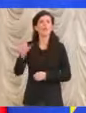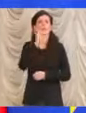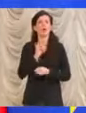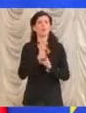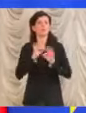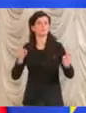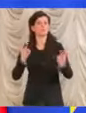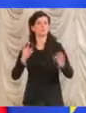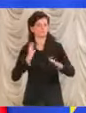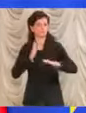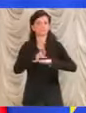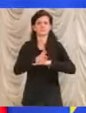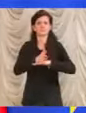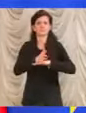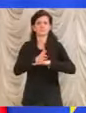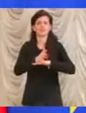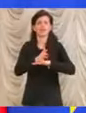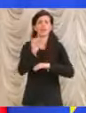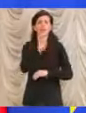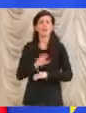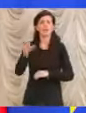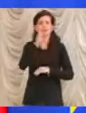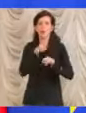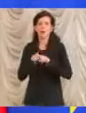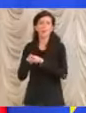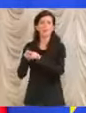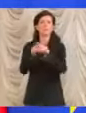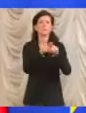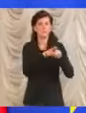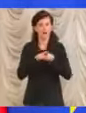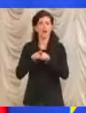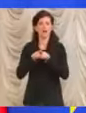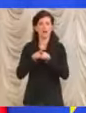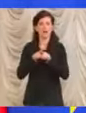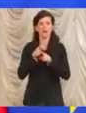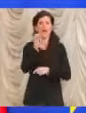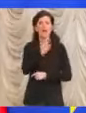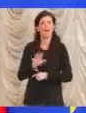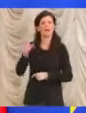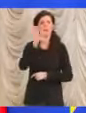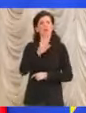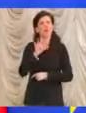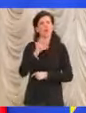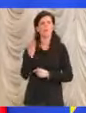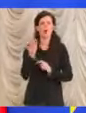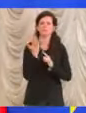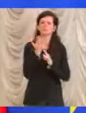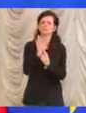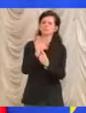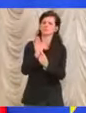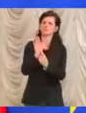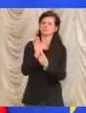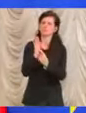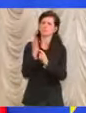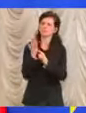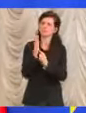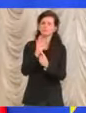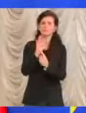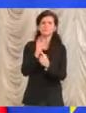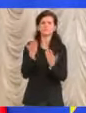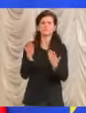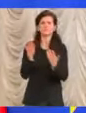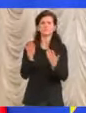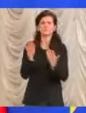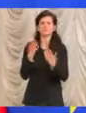vigorosa unitaria l'europa sta dimostrando di essere una di essere un